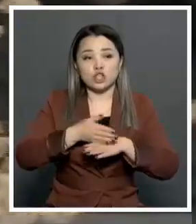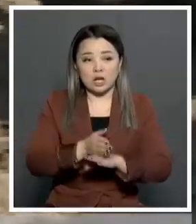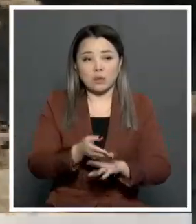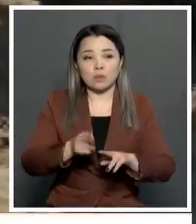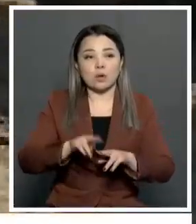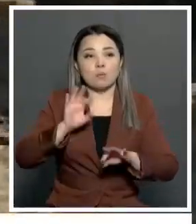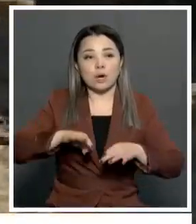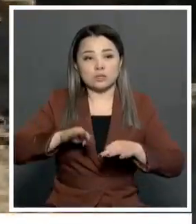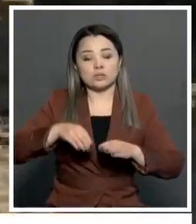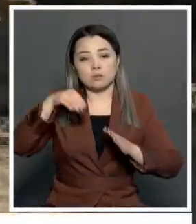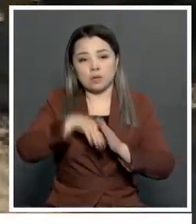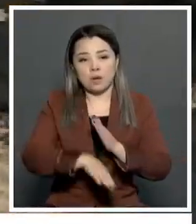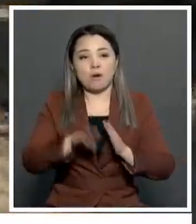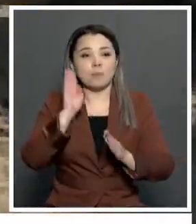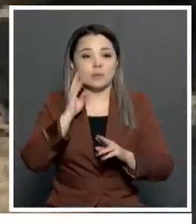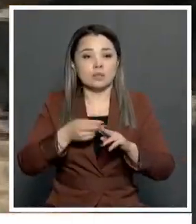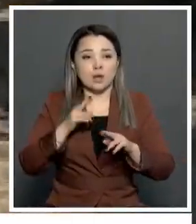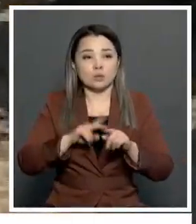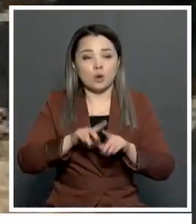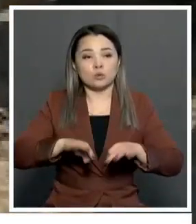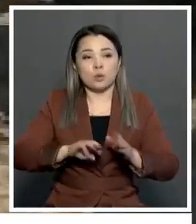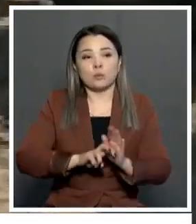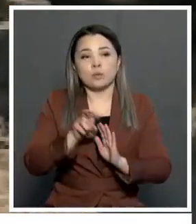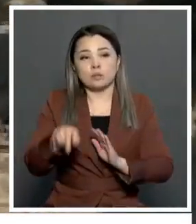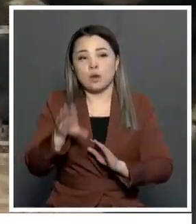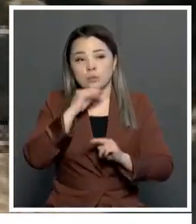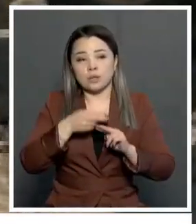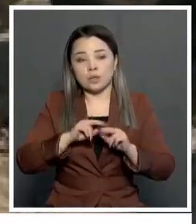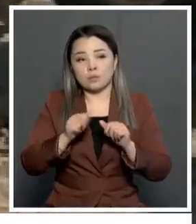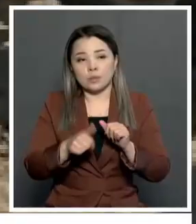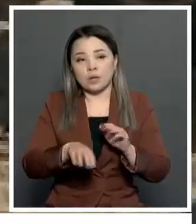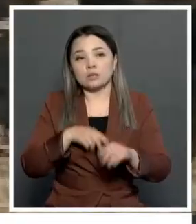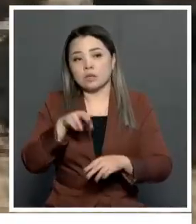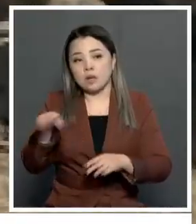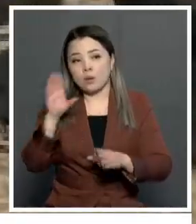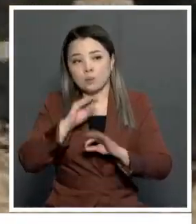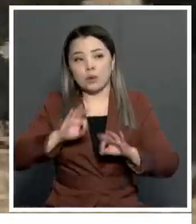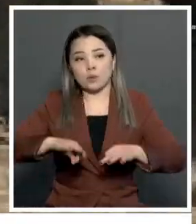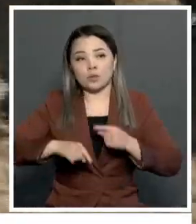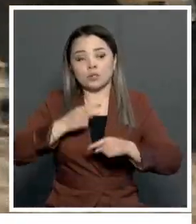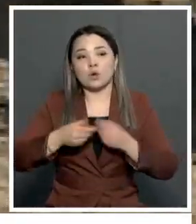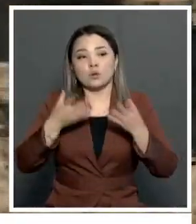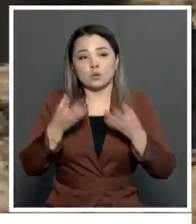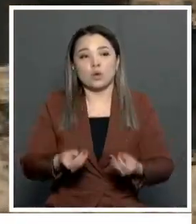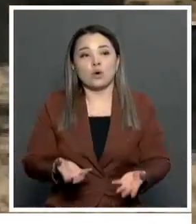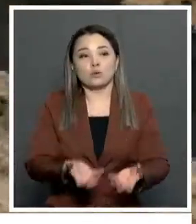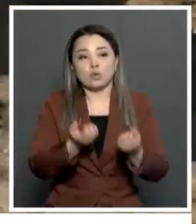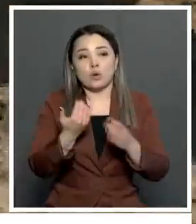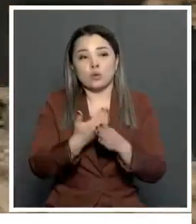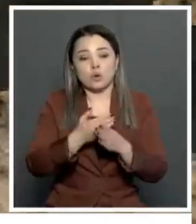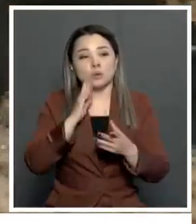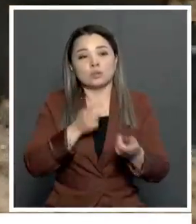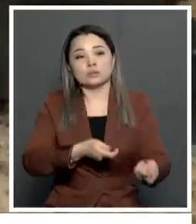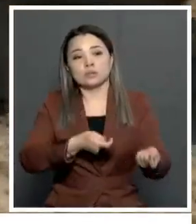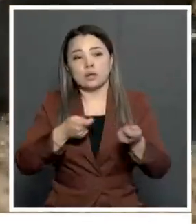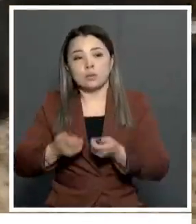бата бастаған. Осы кезде жүргізуші көліктен шығып үлгеріп, жағаға жеткен. Көлік келесі күні құтқарушылардың көмегімен судан